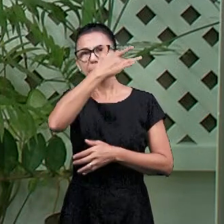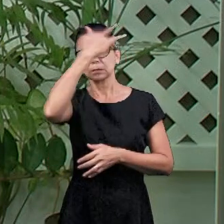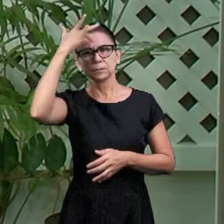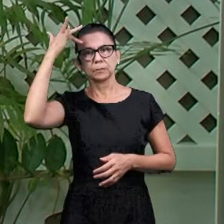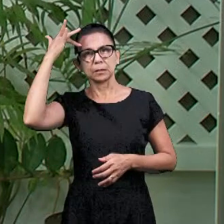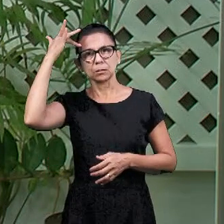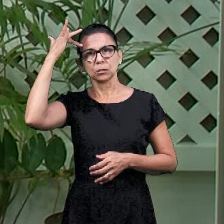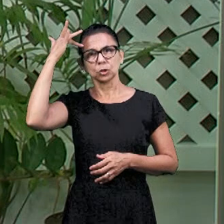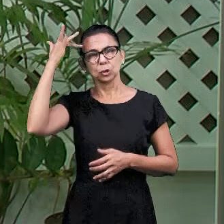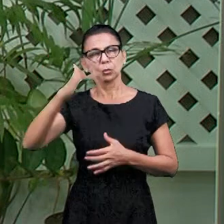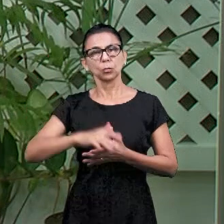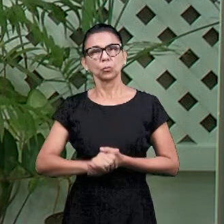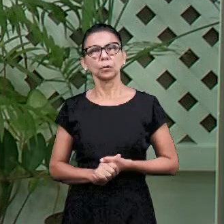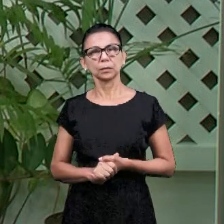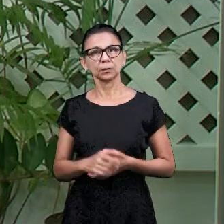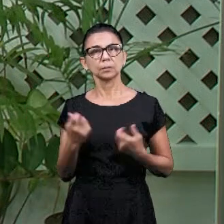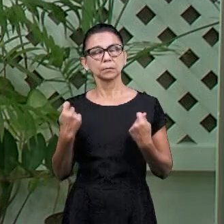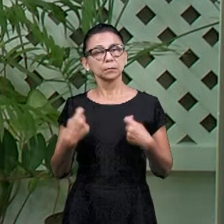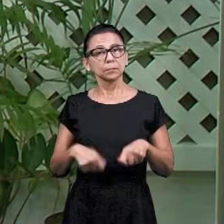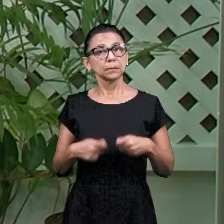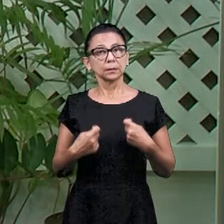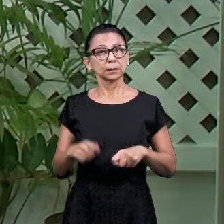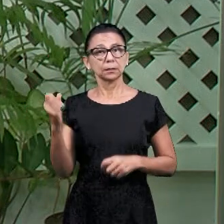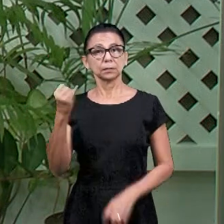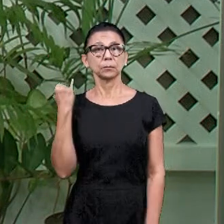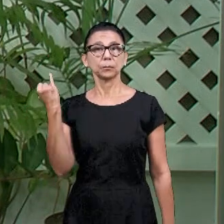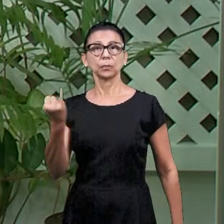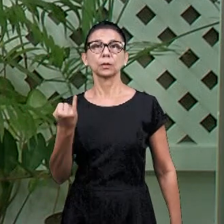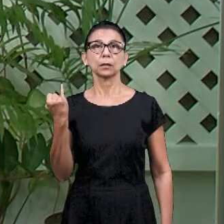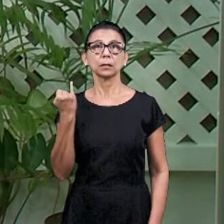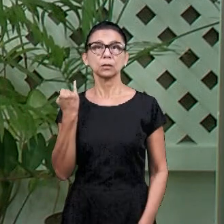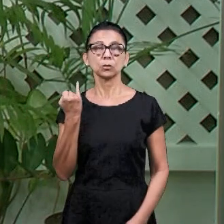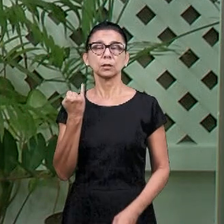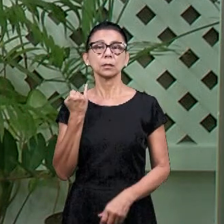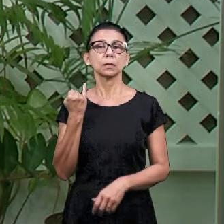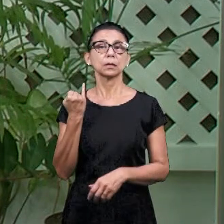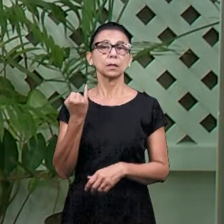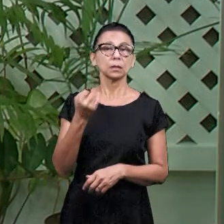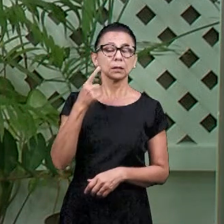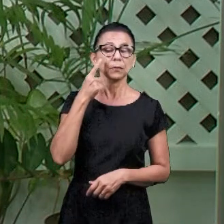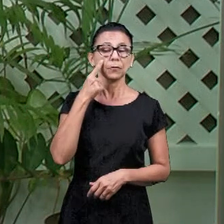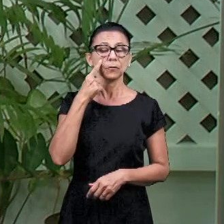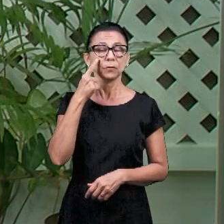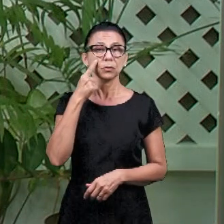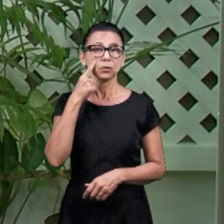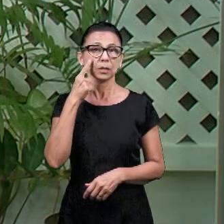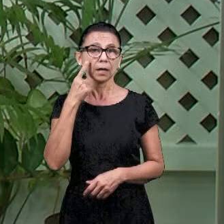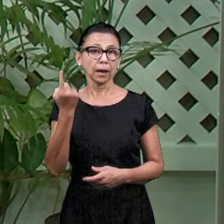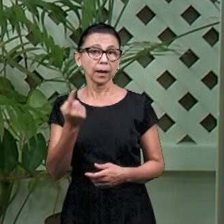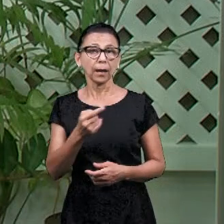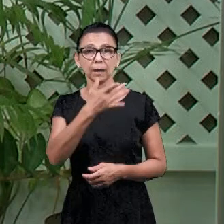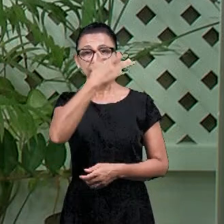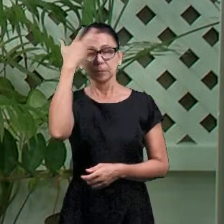de ceux qui sont en train de travailler dans le domaine de la santé,